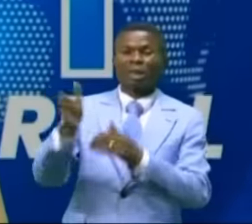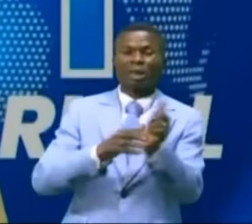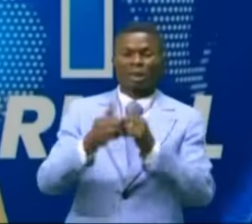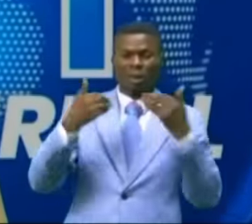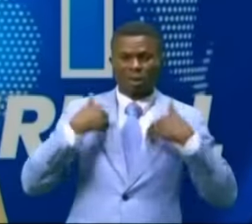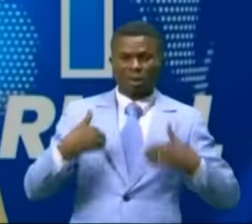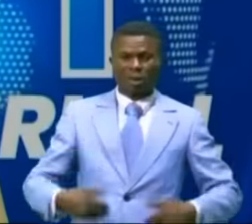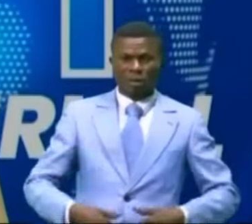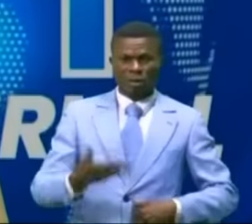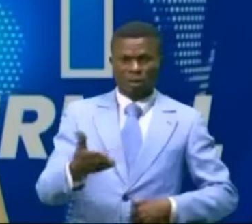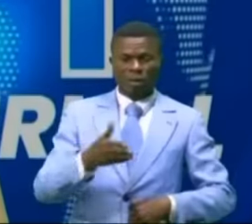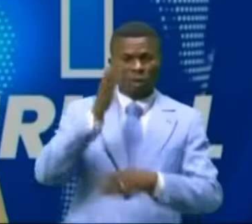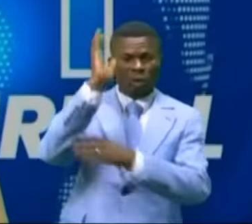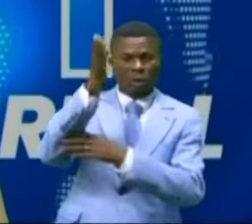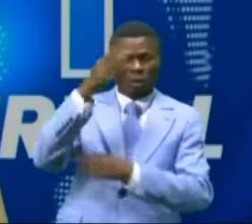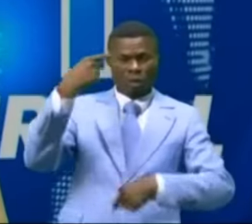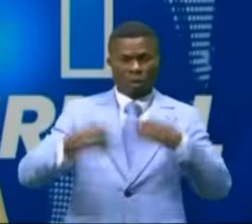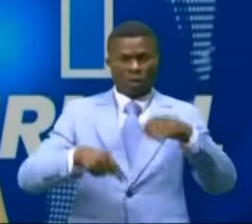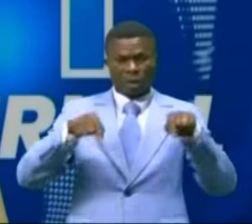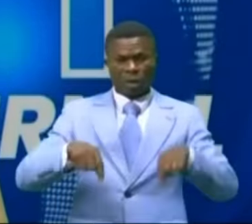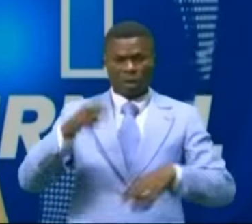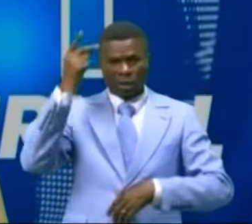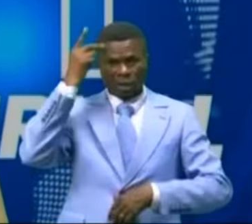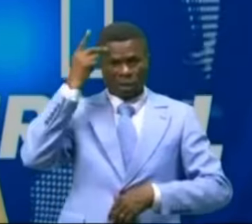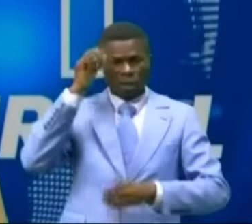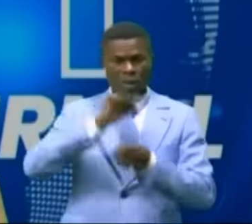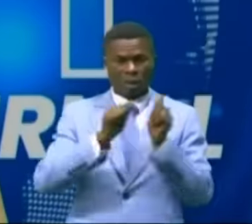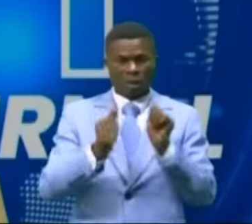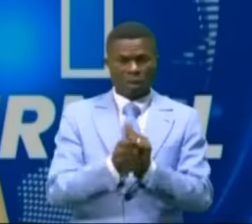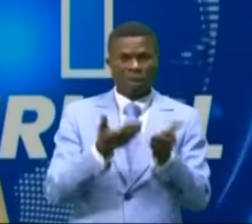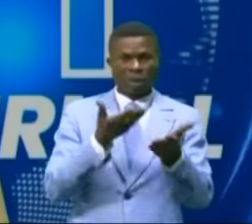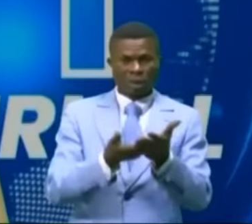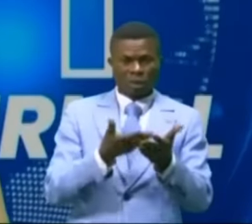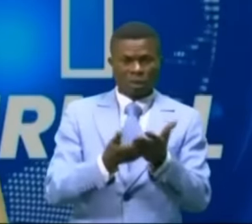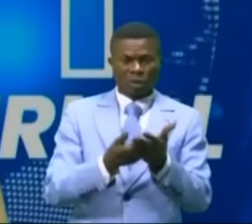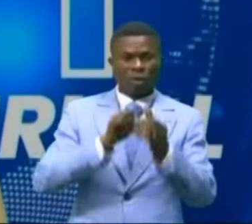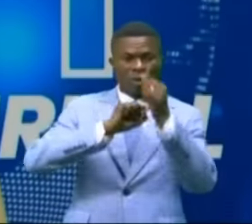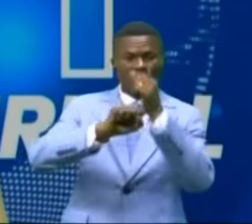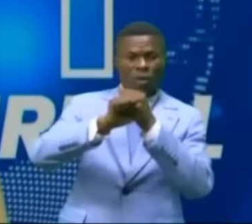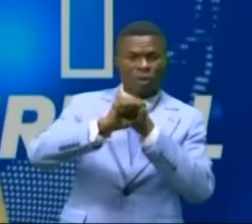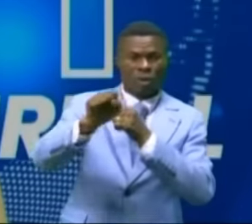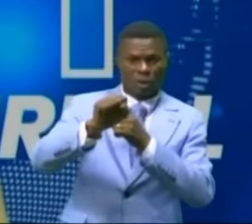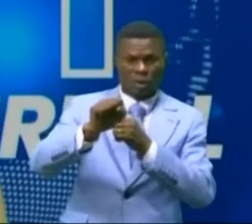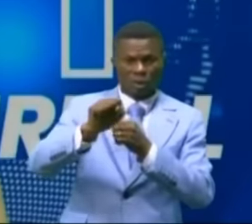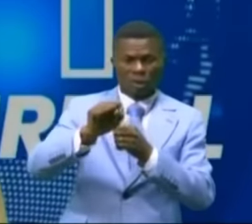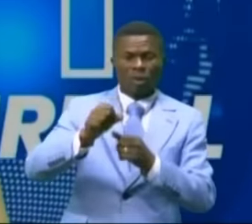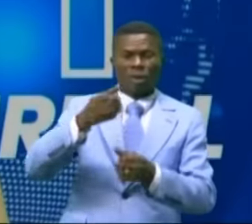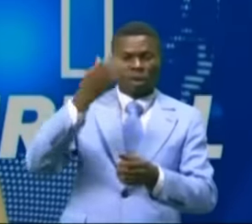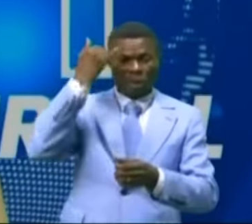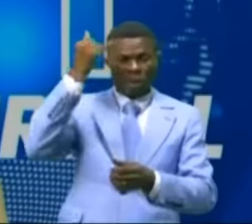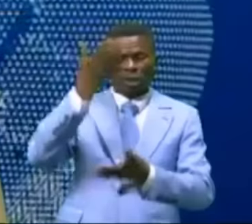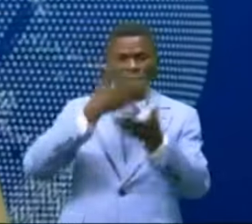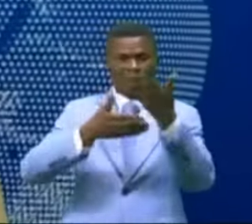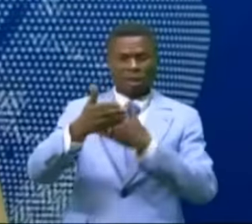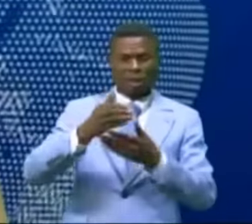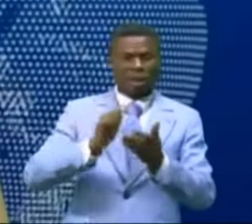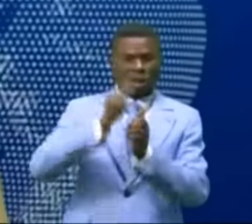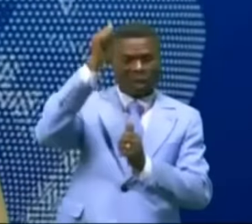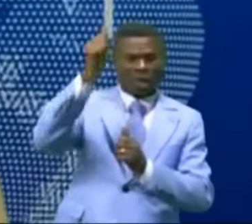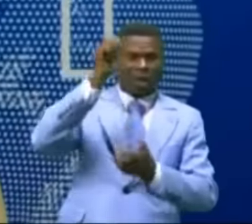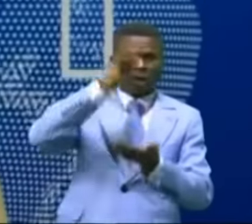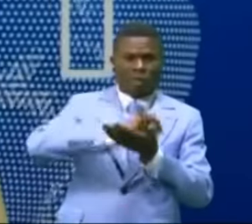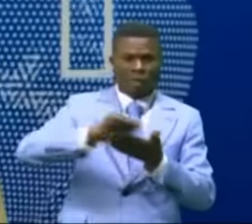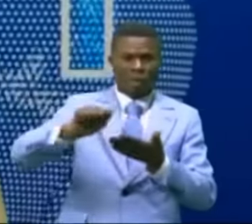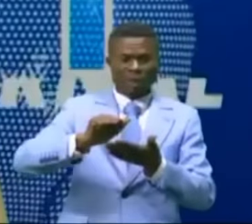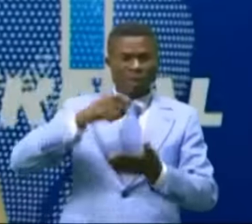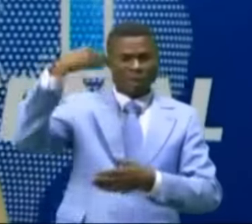a fait l'objet d'une conférence débat à Kinshasa. Il y a également été question de la promotion des alternatives en faveur d'un avenir sain pour